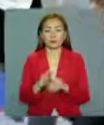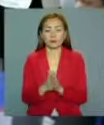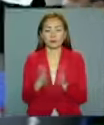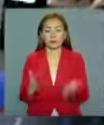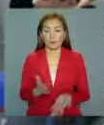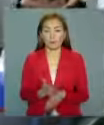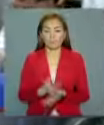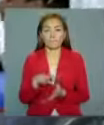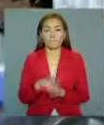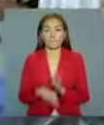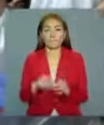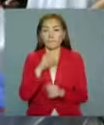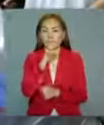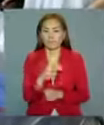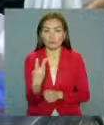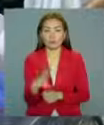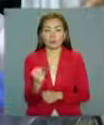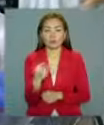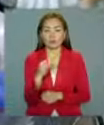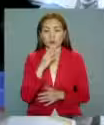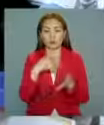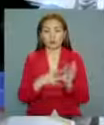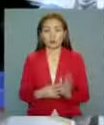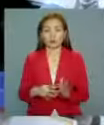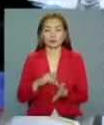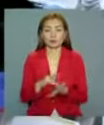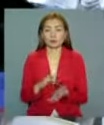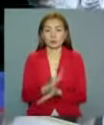сертификат табыстады. Олар сол арқылы 3 айдан 9 айға дейін